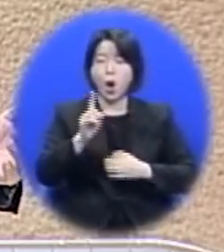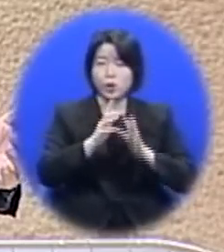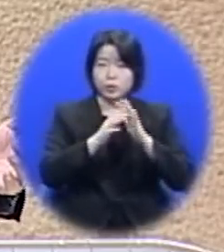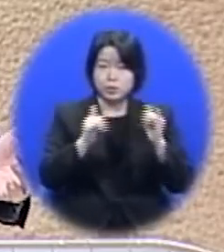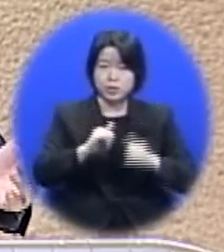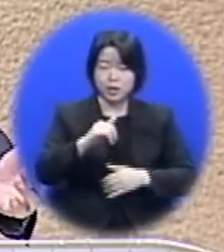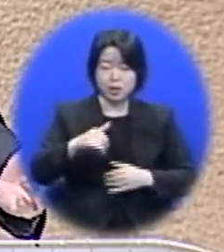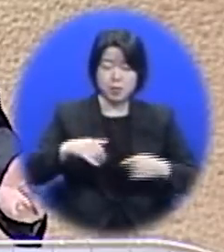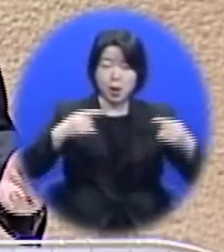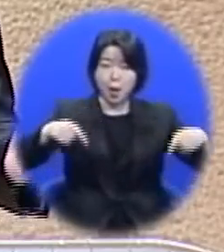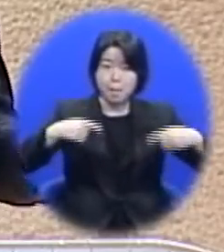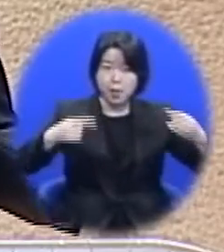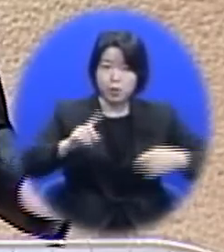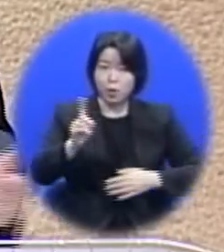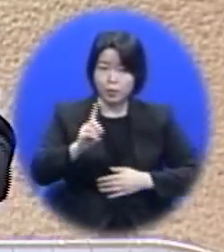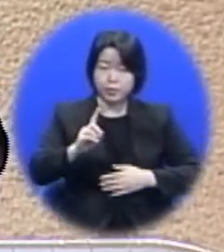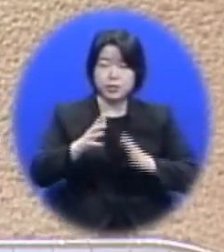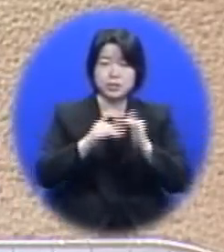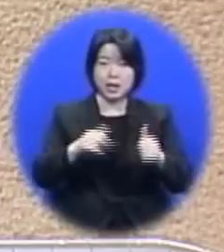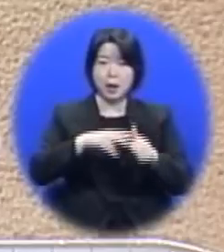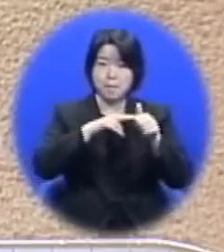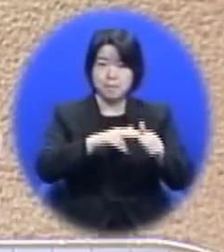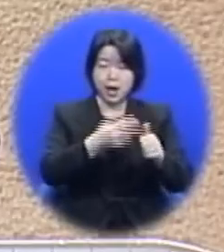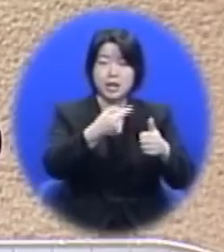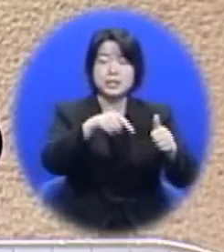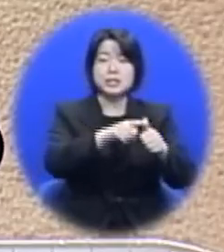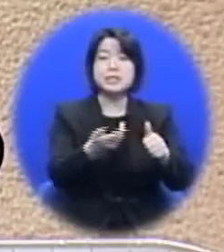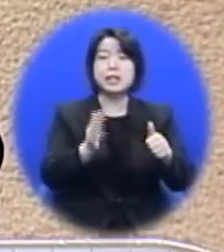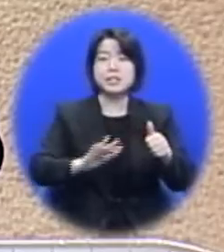사람은 병고 어떤 사람은 말을 의지하나